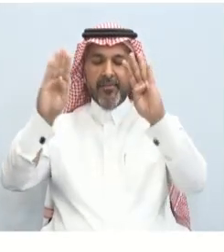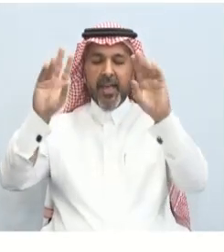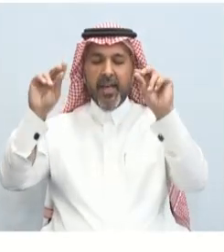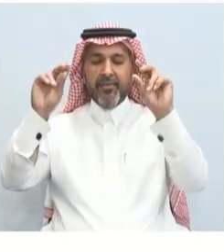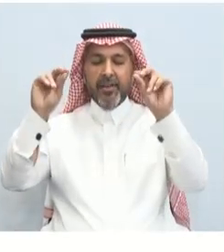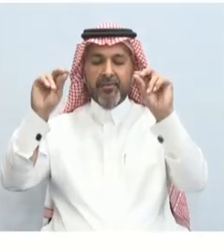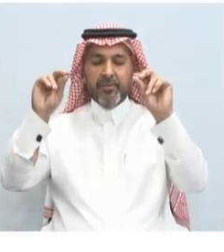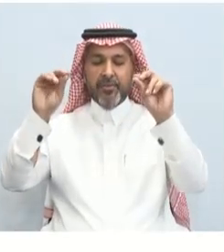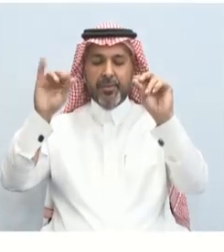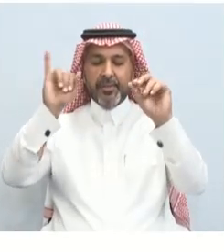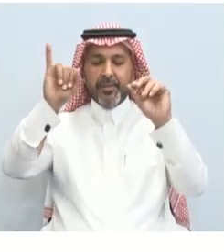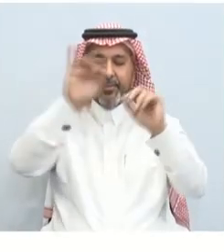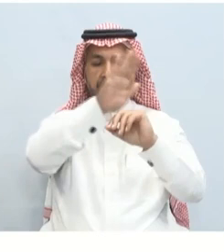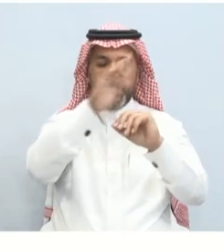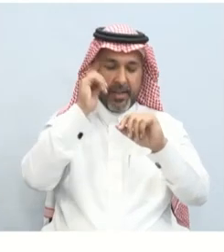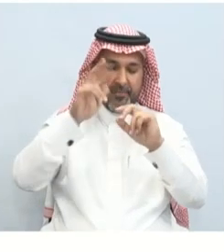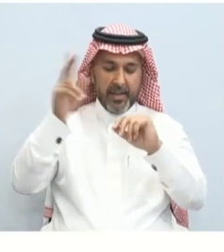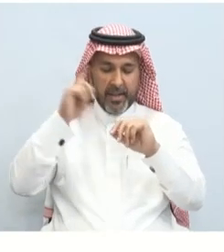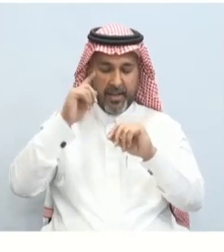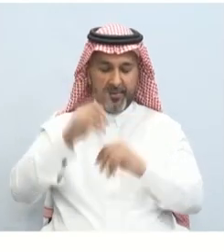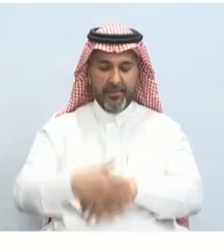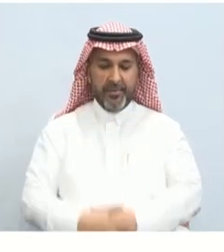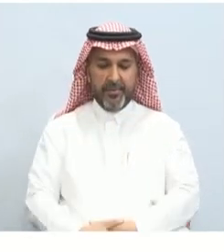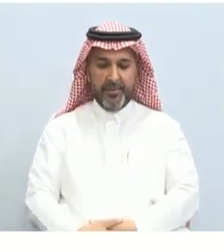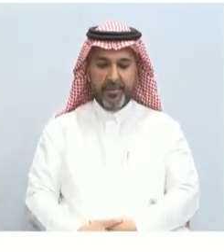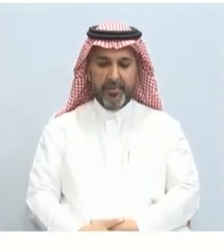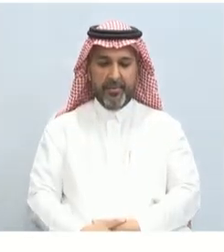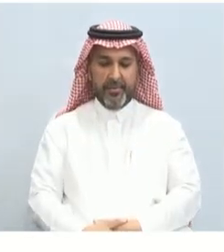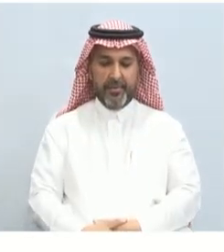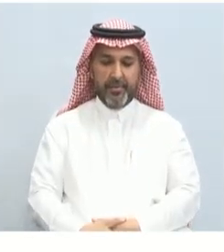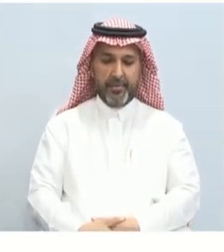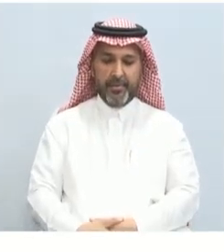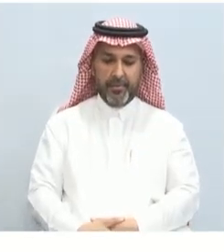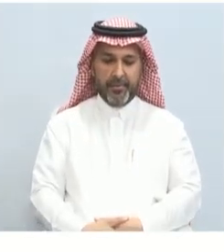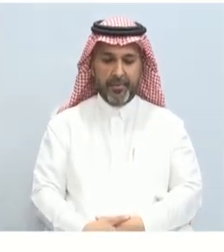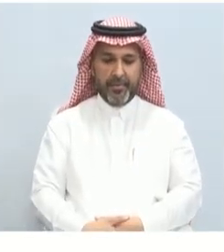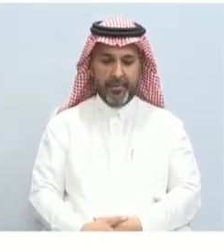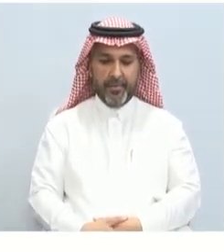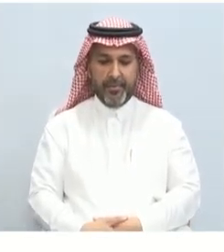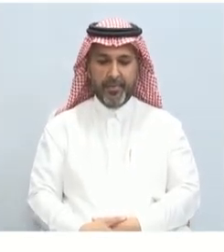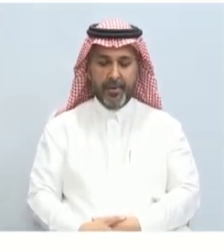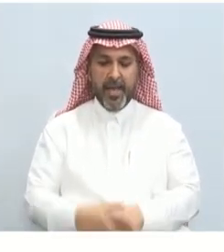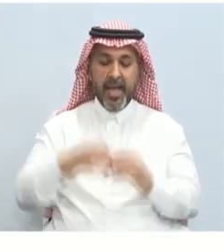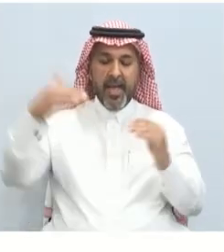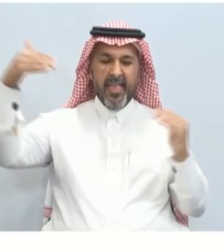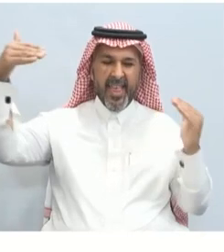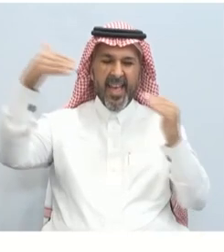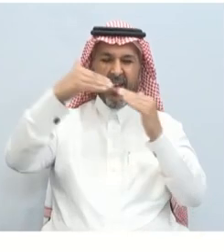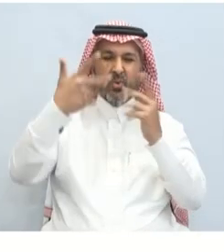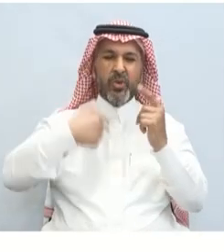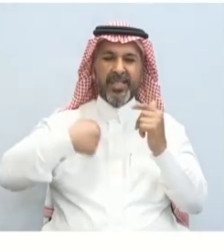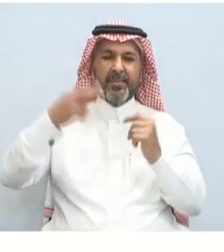عن سين سالبه وهنا تكون علاقه تناقص هذا هو